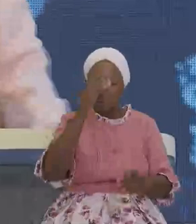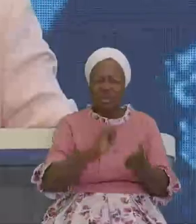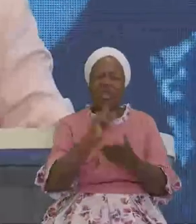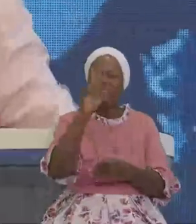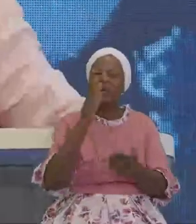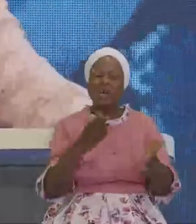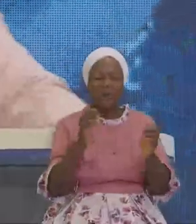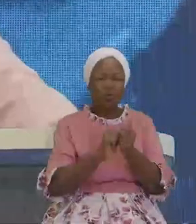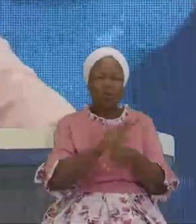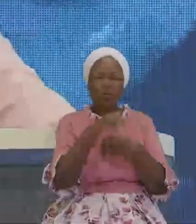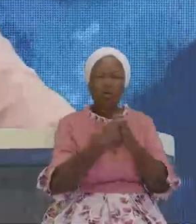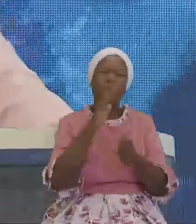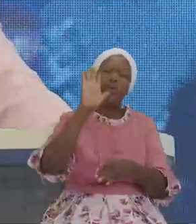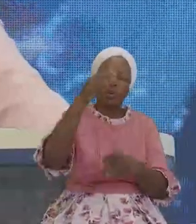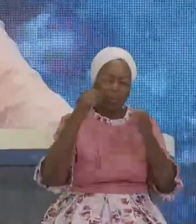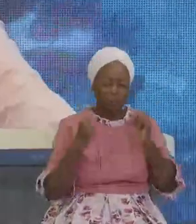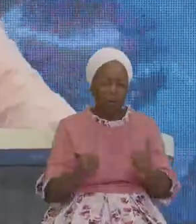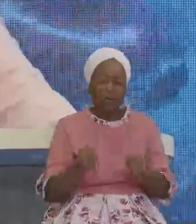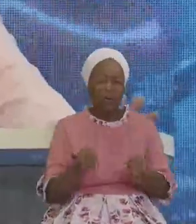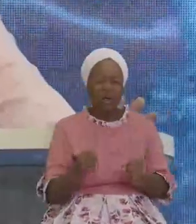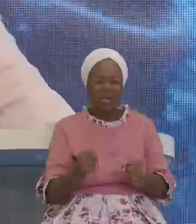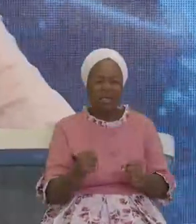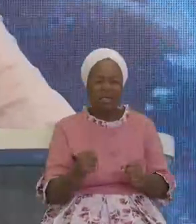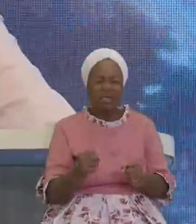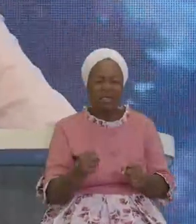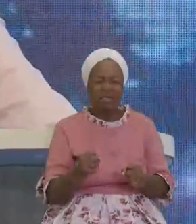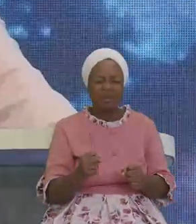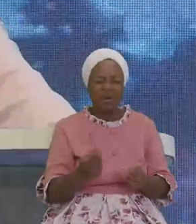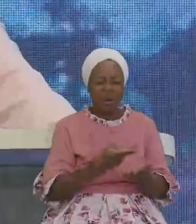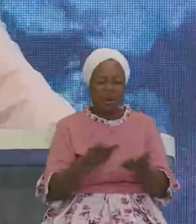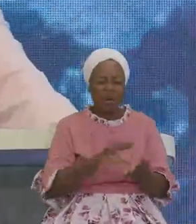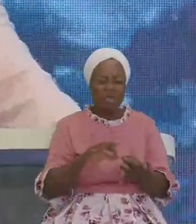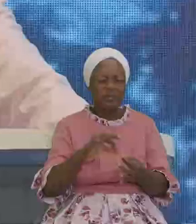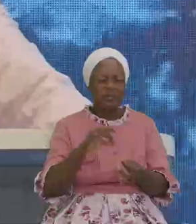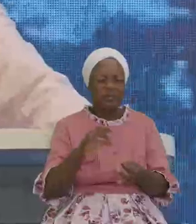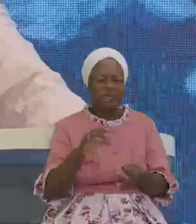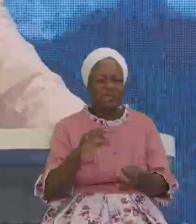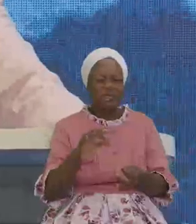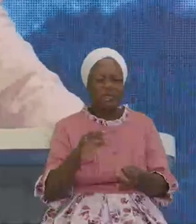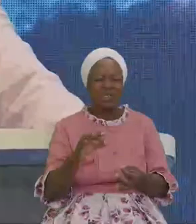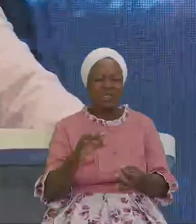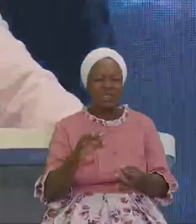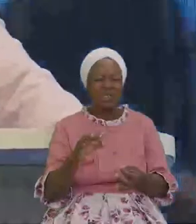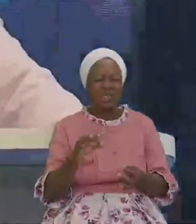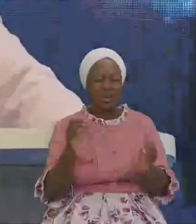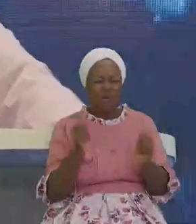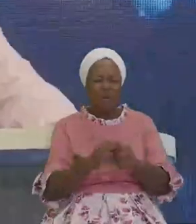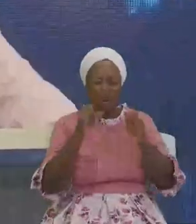guérisseur, nous savons que tu es avec nous, avec toute ta puissance.